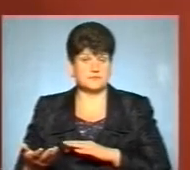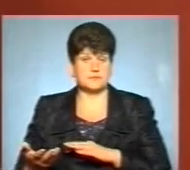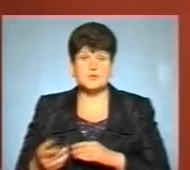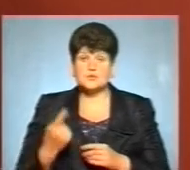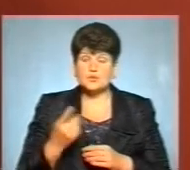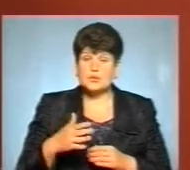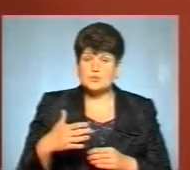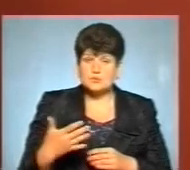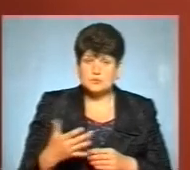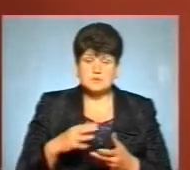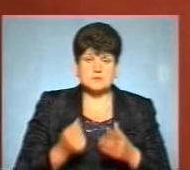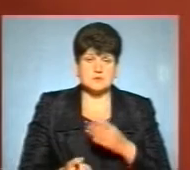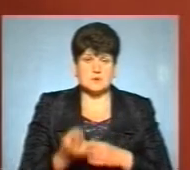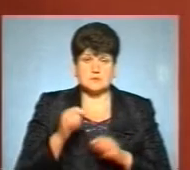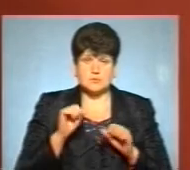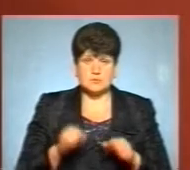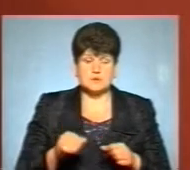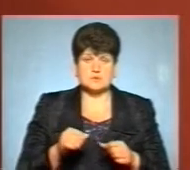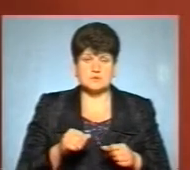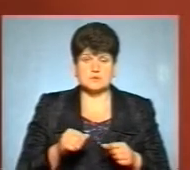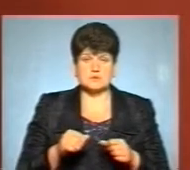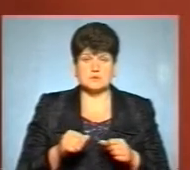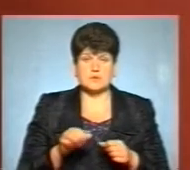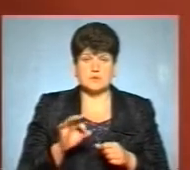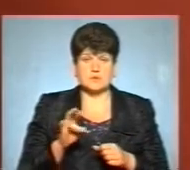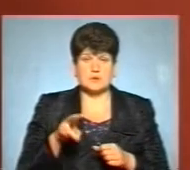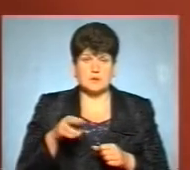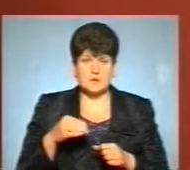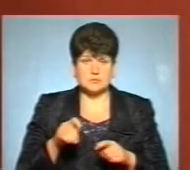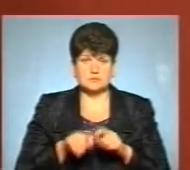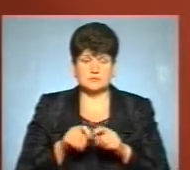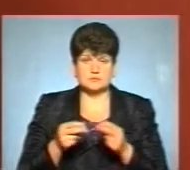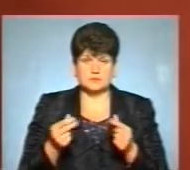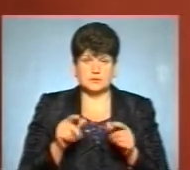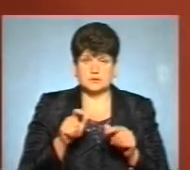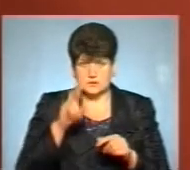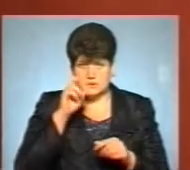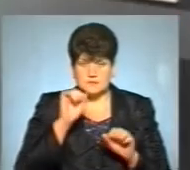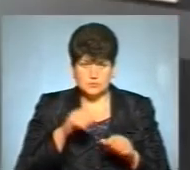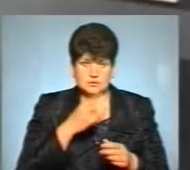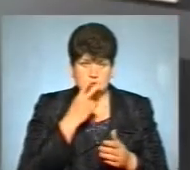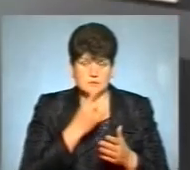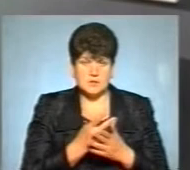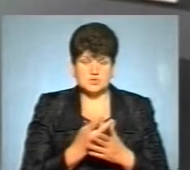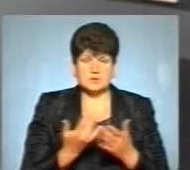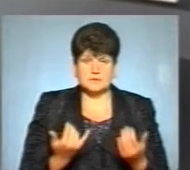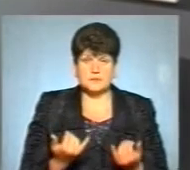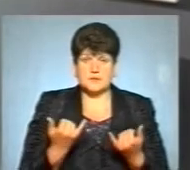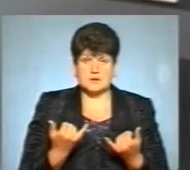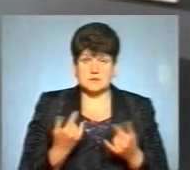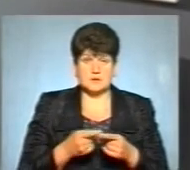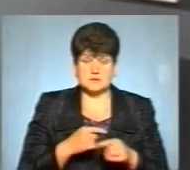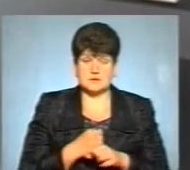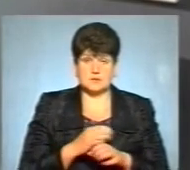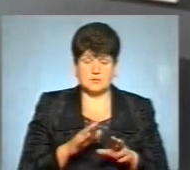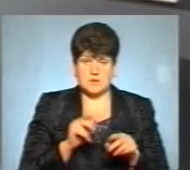в принципі, з'явиться можливість через онлайн контролювати грошові потоки. Тобто держава зможе бачити, з іншої сторони, ну, наразі вона це не робить, тобто